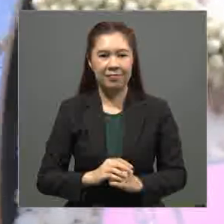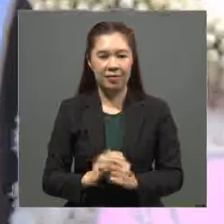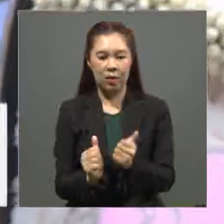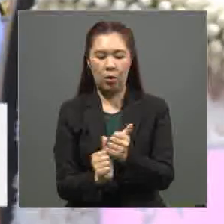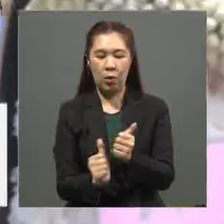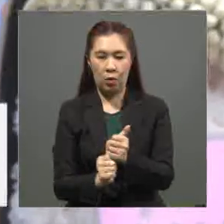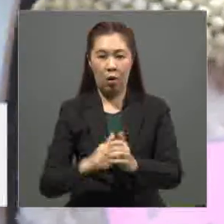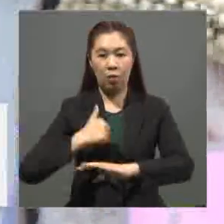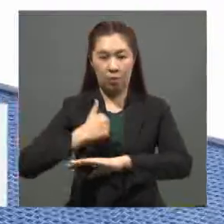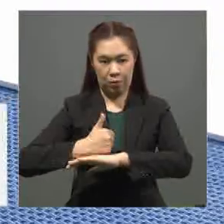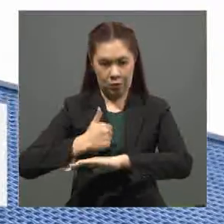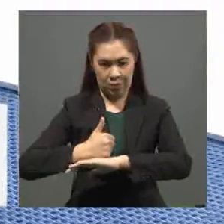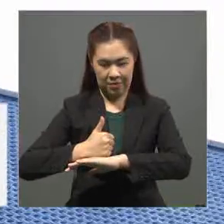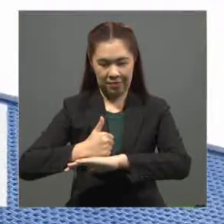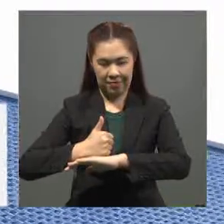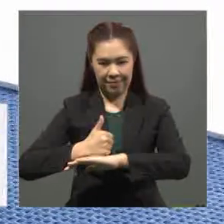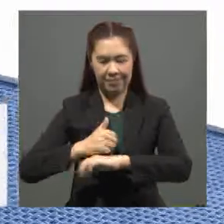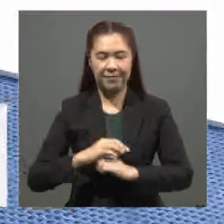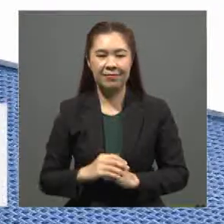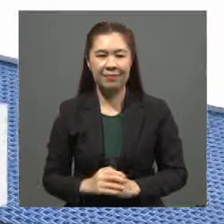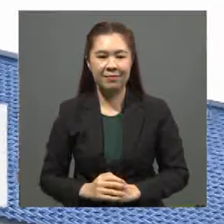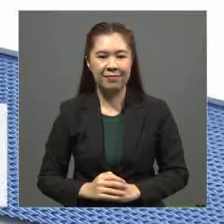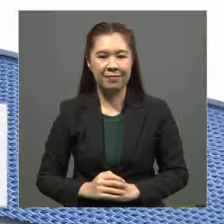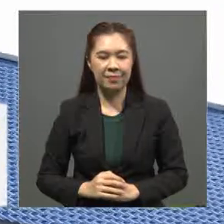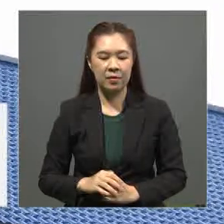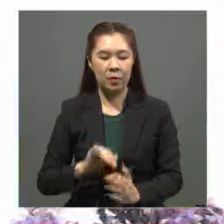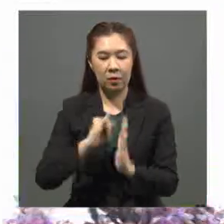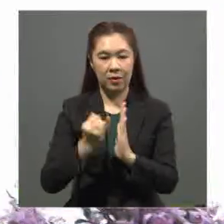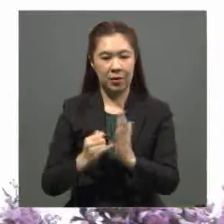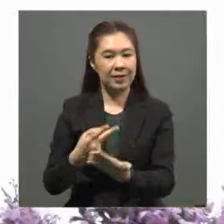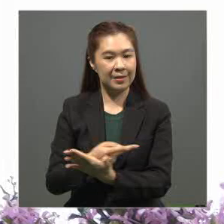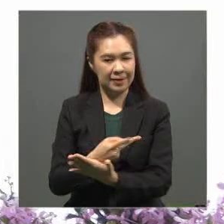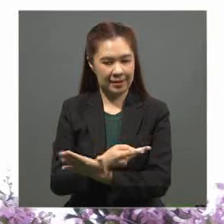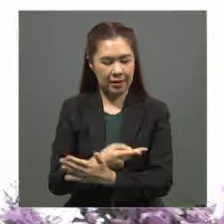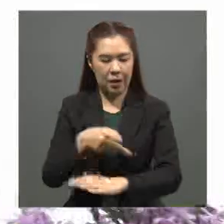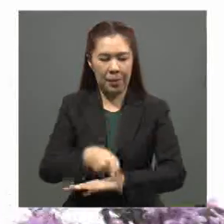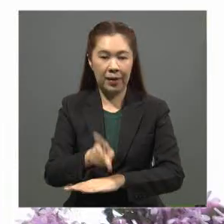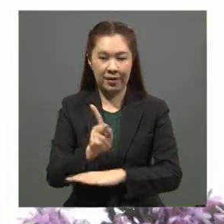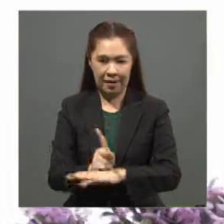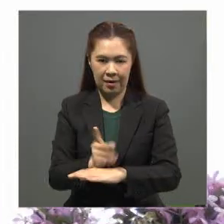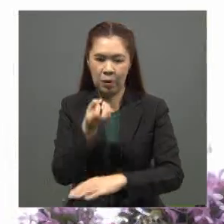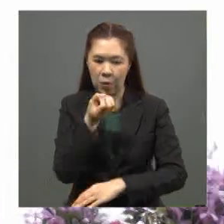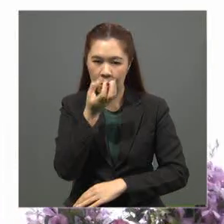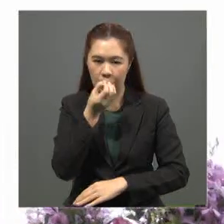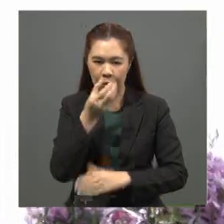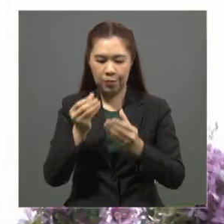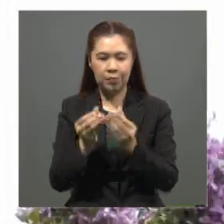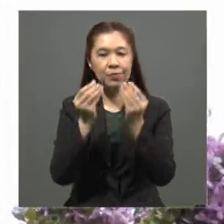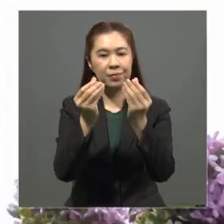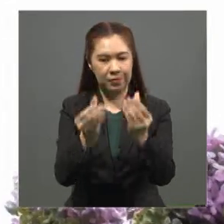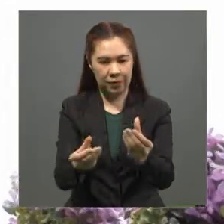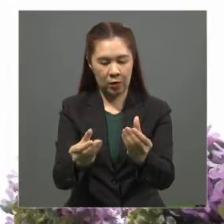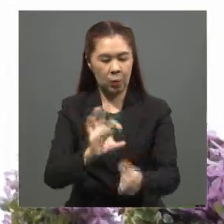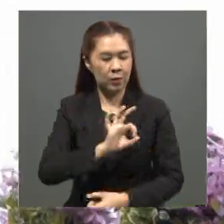ผู้ว่าราชการจังหวัดรักษาราชการแทนทั่วราชการจังหวัดกาญจนบุรีเป็นประธานในพิธีวางพวงมาลาพร้อมด้วยสมาชิกสภา